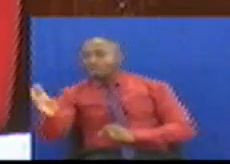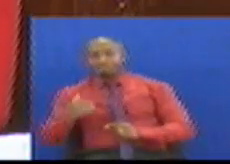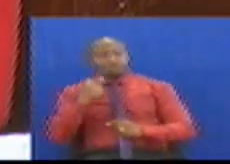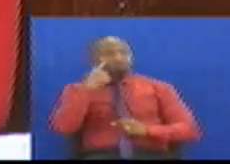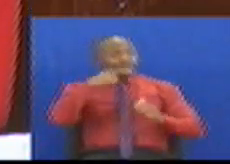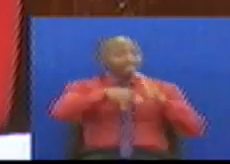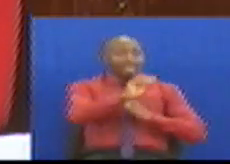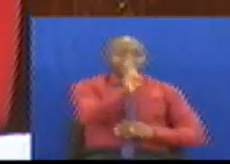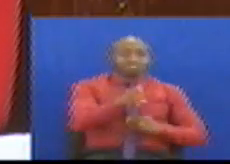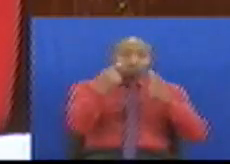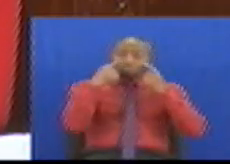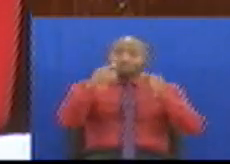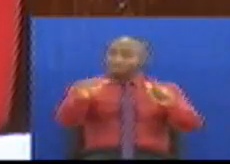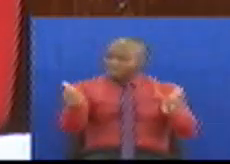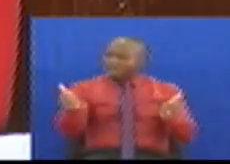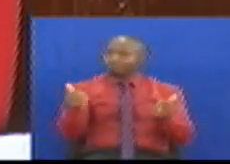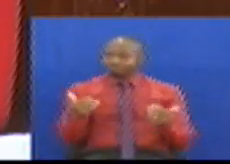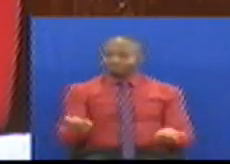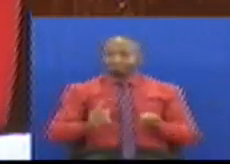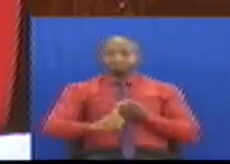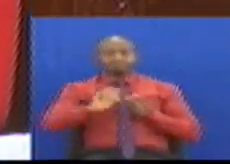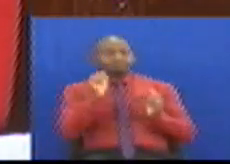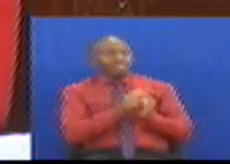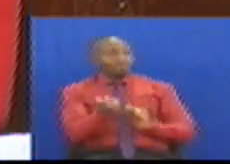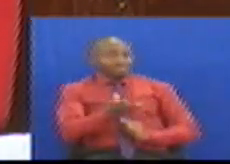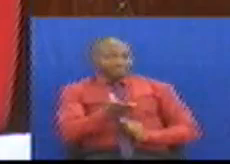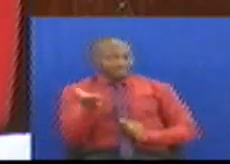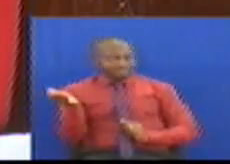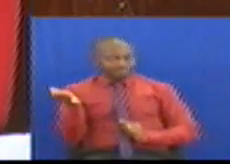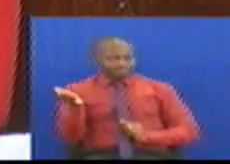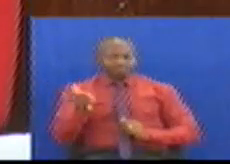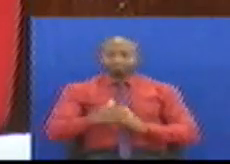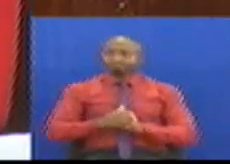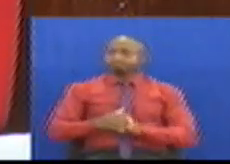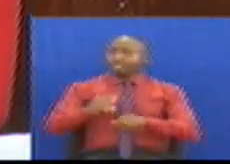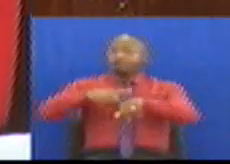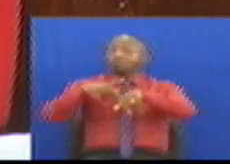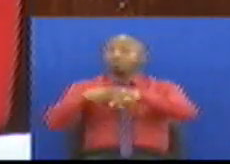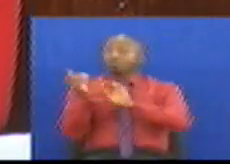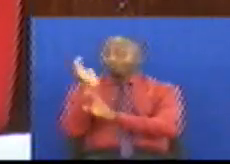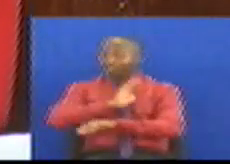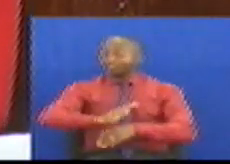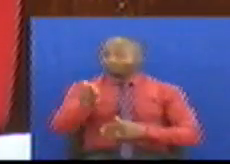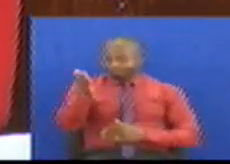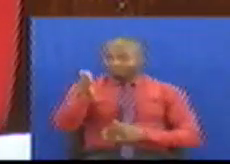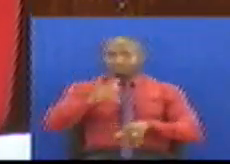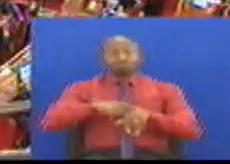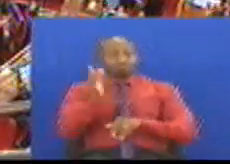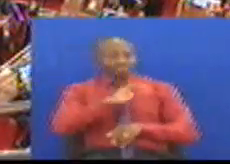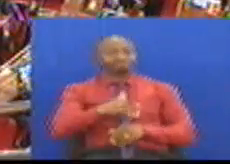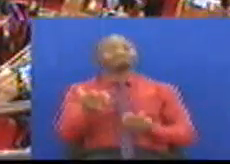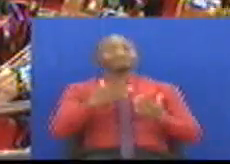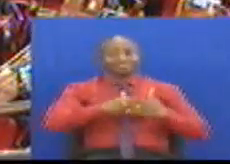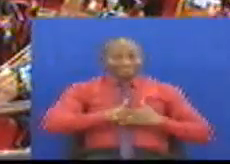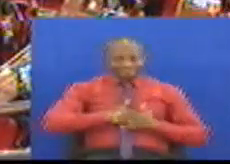halmashauri zetu mheshimiwa naibu speaker. Swala jingine mheshimiwa naibu speaker. Muda umekwisha mheshimiwa. Muda wako umekwisha. Asante mheshimiwa